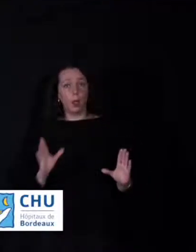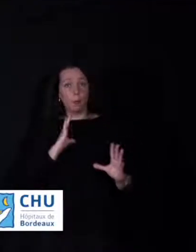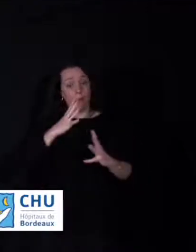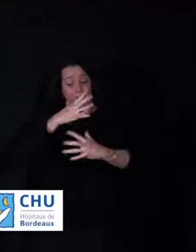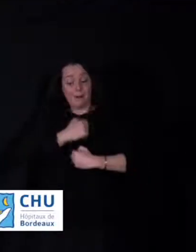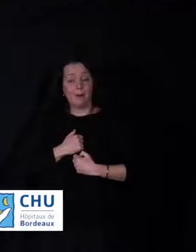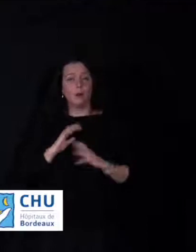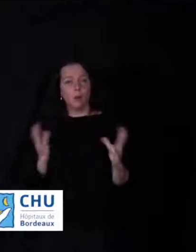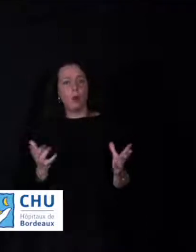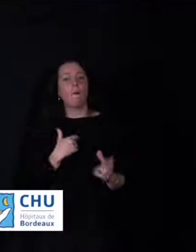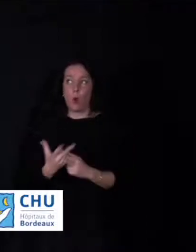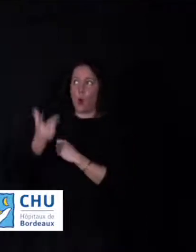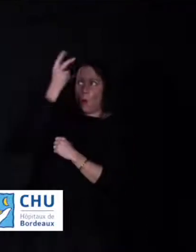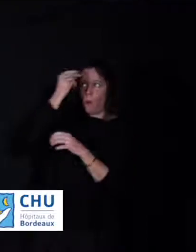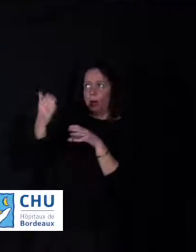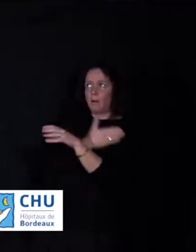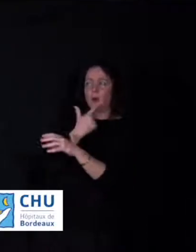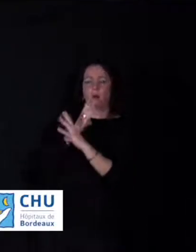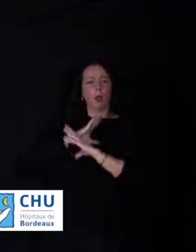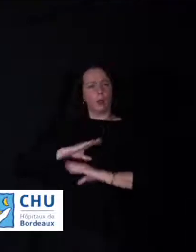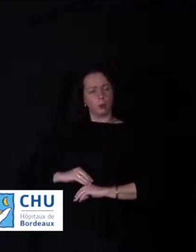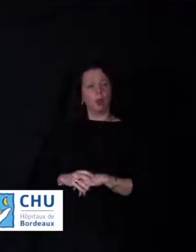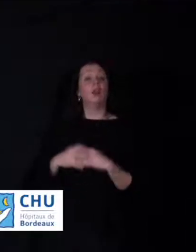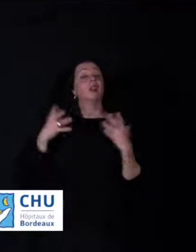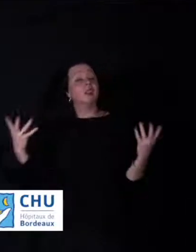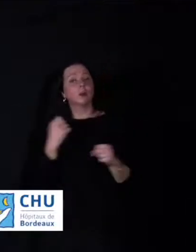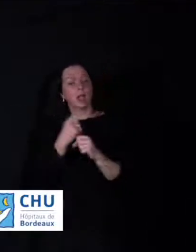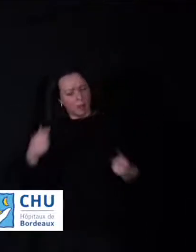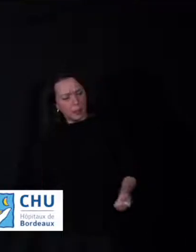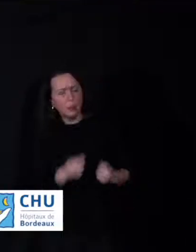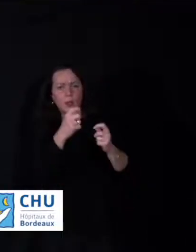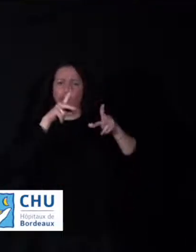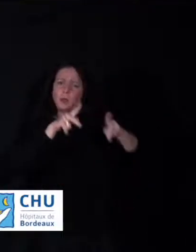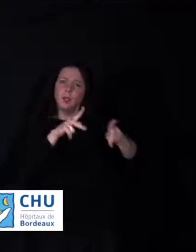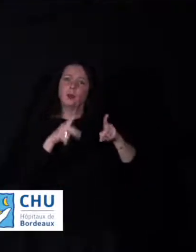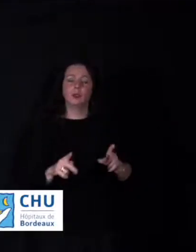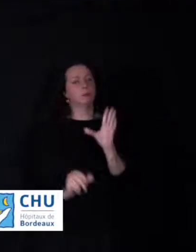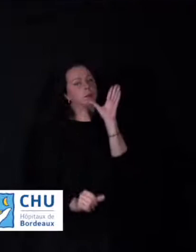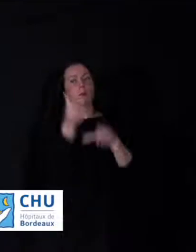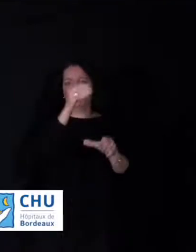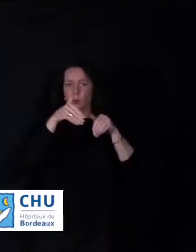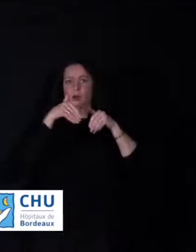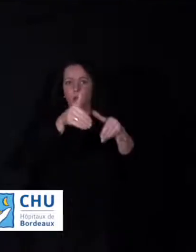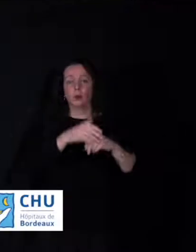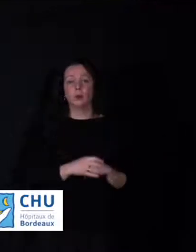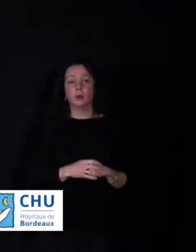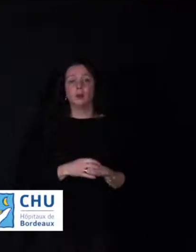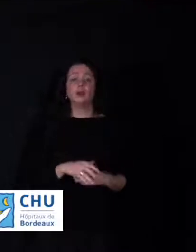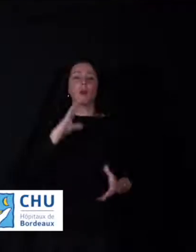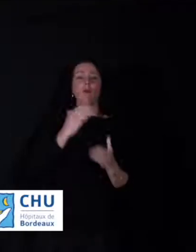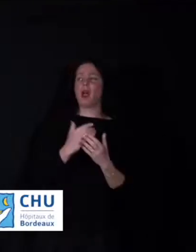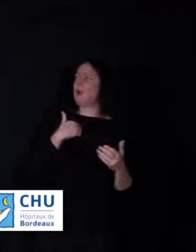faut comprendre et être rassuré. Et donc, un travail d'éducation et de pédagogie reste encore primordial. Il faut arrêter d'être trop